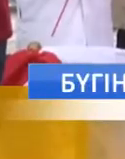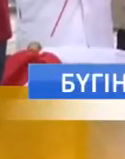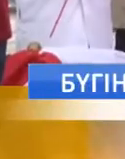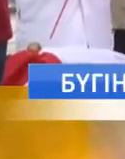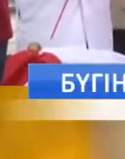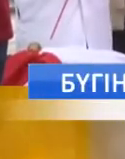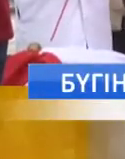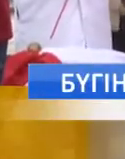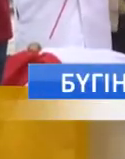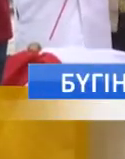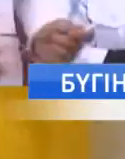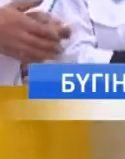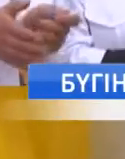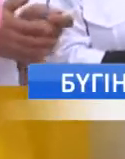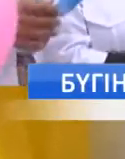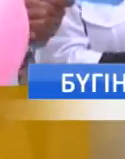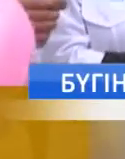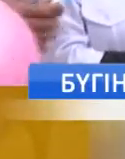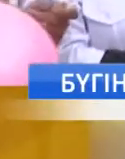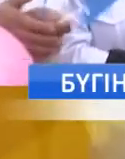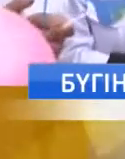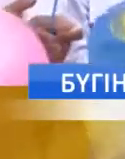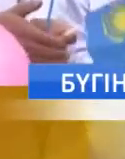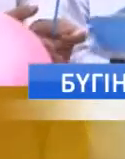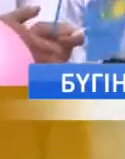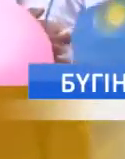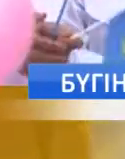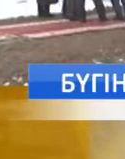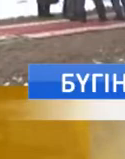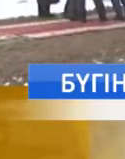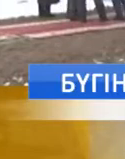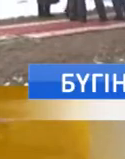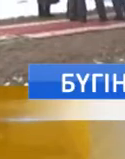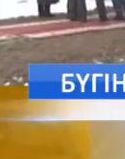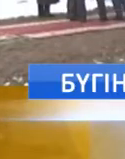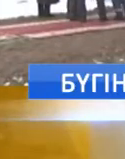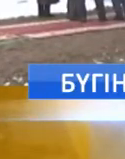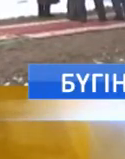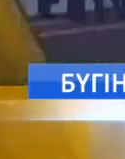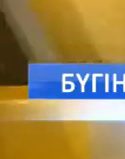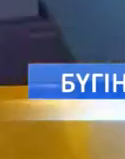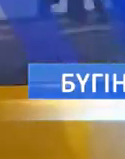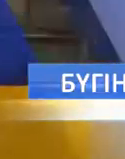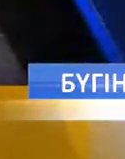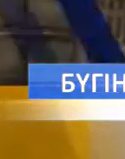Халық денсаулығы ұлт байлығы. Кеген ауданына қарасты Кіші Қарқара ауылында фельдшерлік акушерлік пункт ашылды.